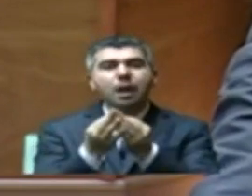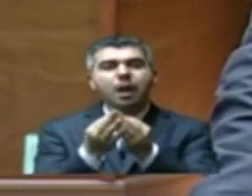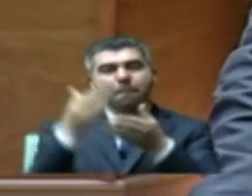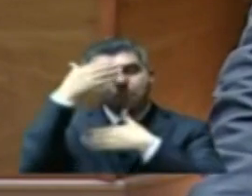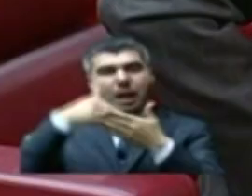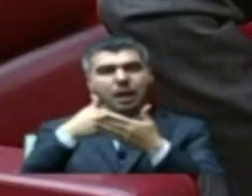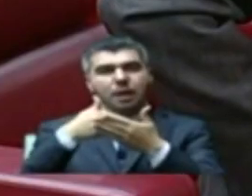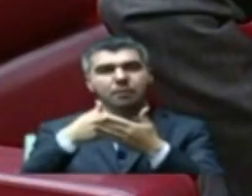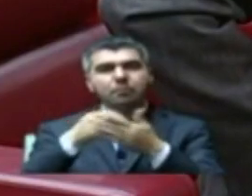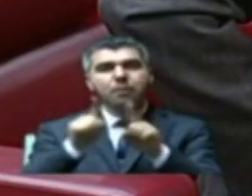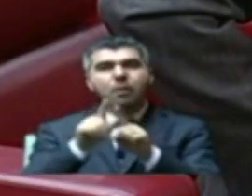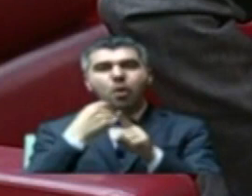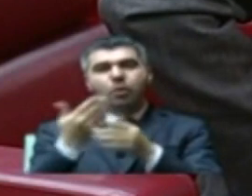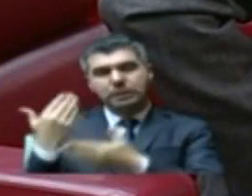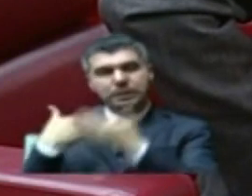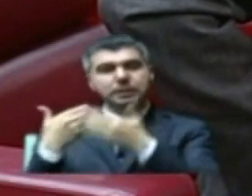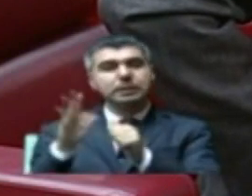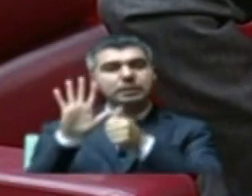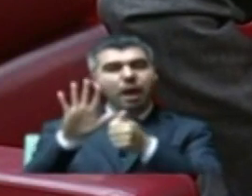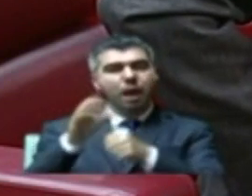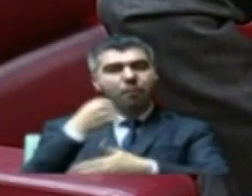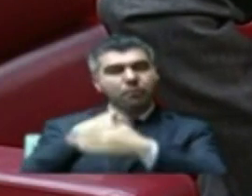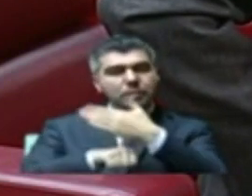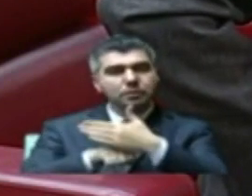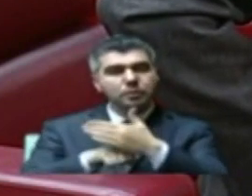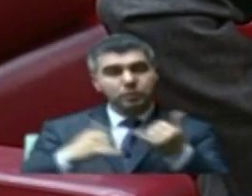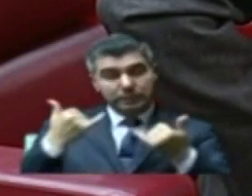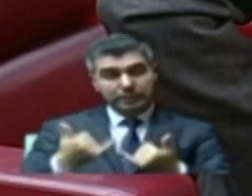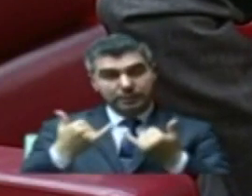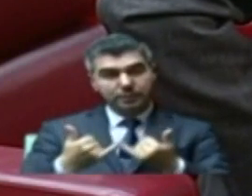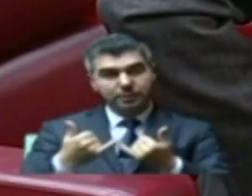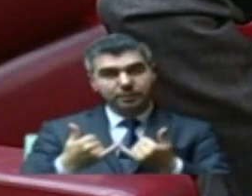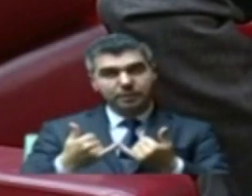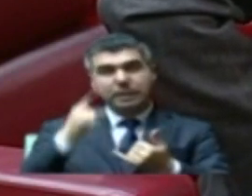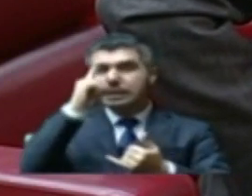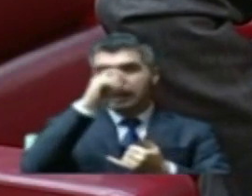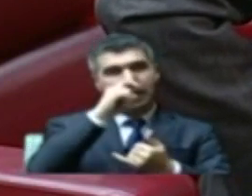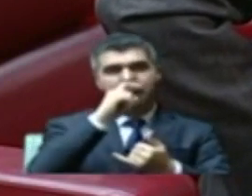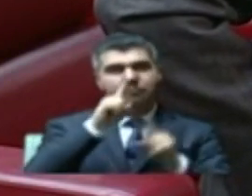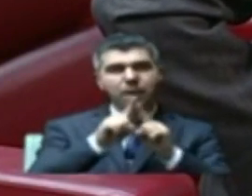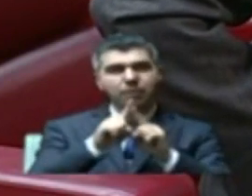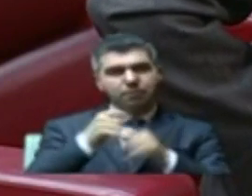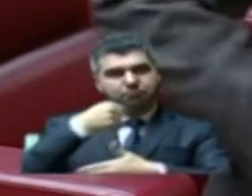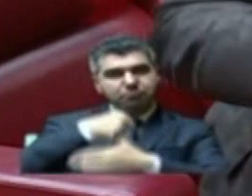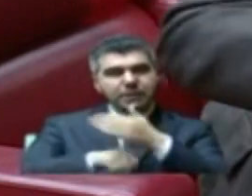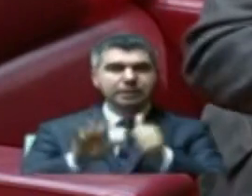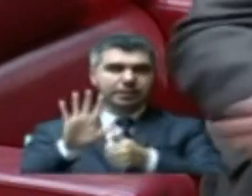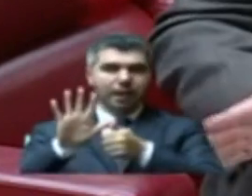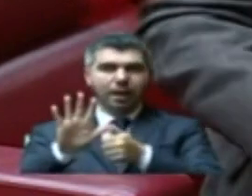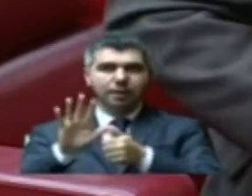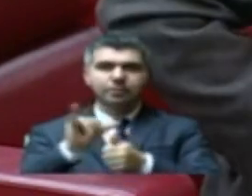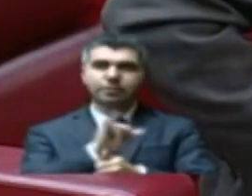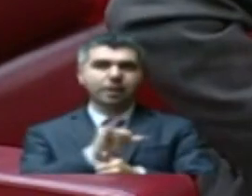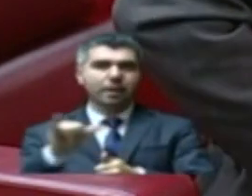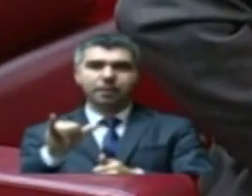الأسر المغربية كانوا كيديروا 6 أولاد 7 أولاد، حاليا صعيب المنظومة الحالية على أن الناس تدير 6 أولاد أو